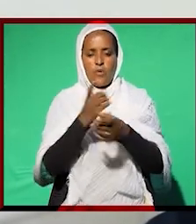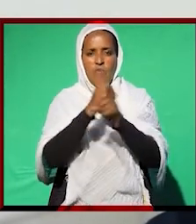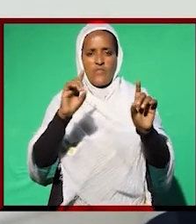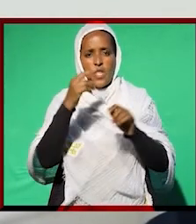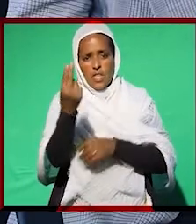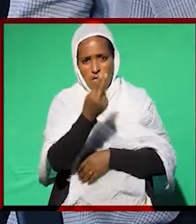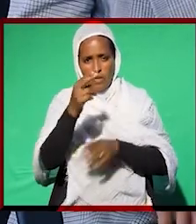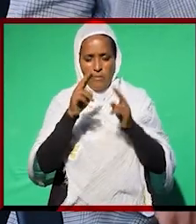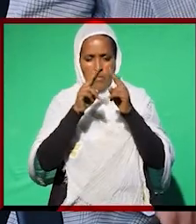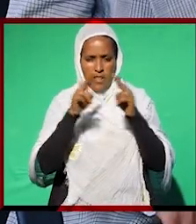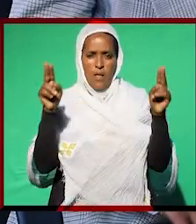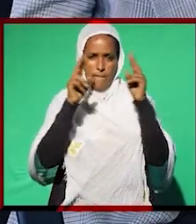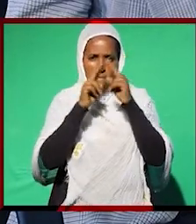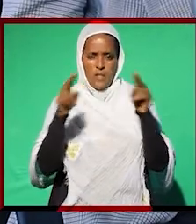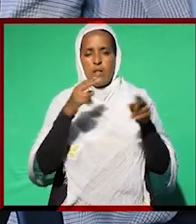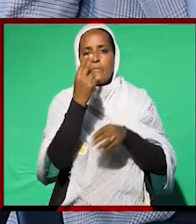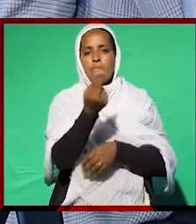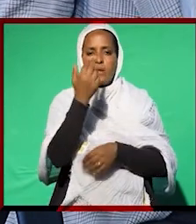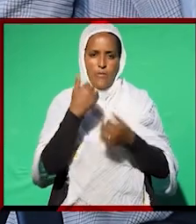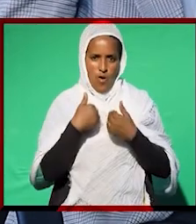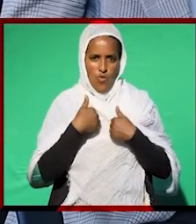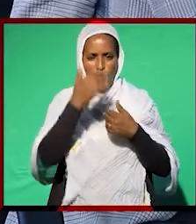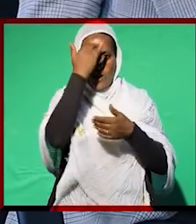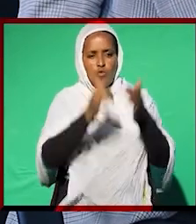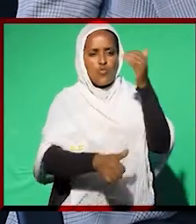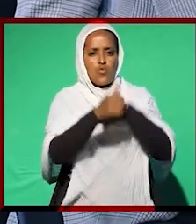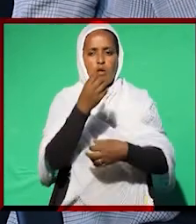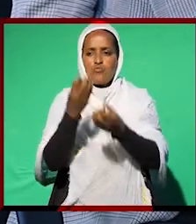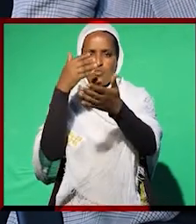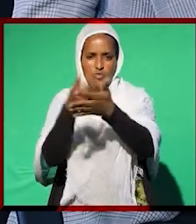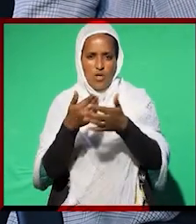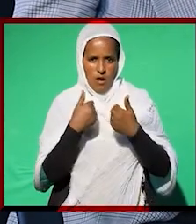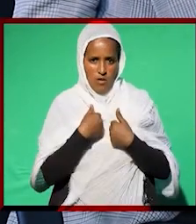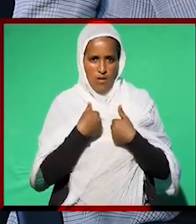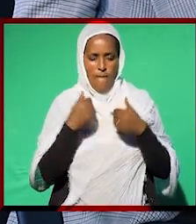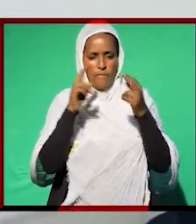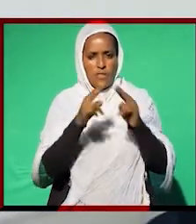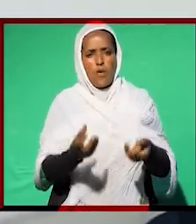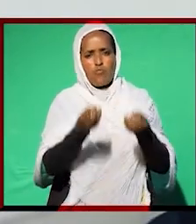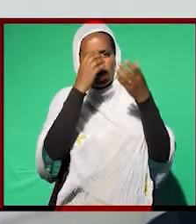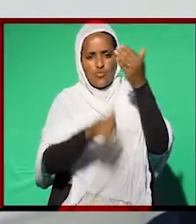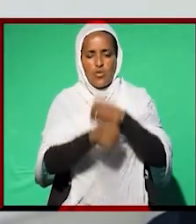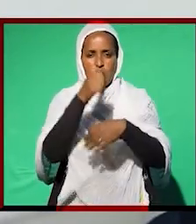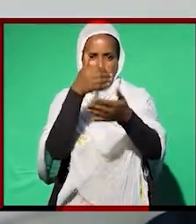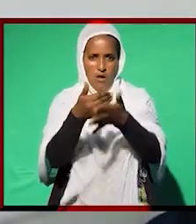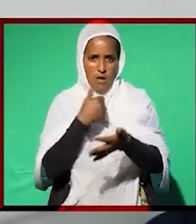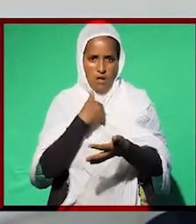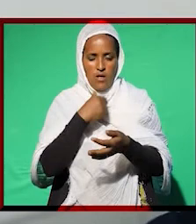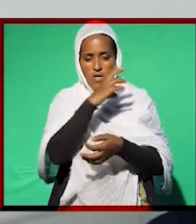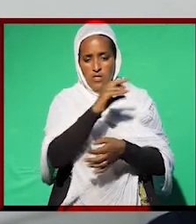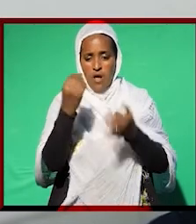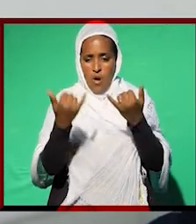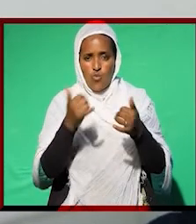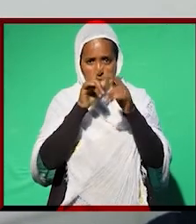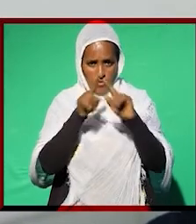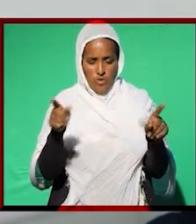የውሳኔው ፋይዳና ጠቀሜታ እጅግ በጣም ጠቃሚ ነው። ለምን ጉዳቶች ብዙ ደርሰዋል። በጣም ብዙ ጉዳቶች